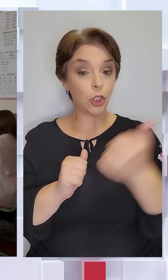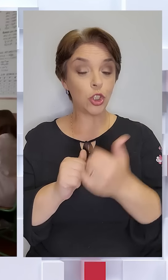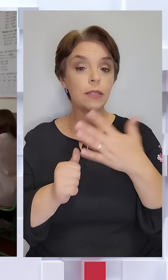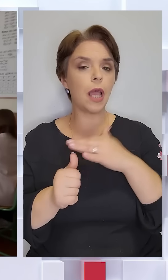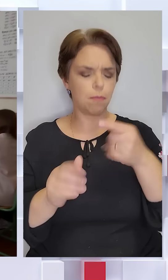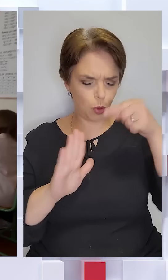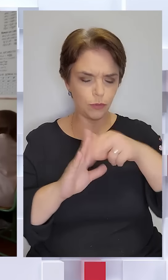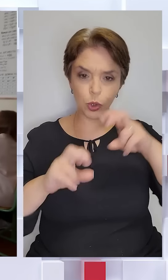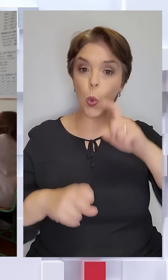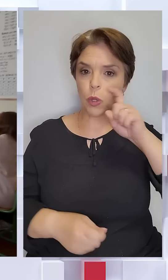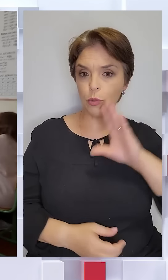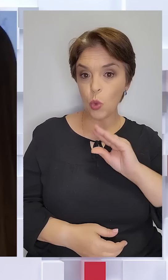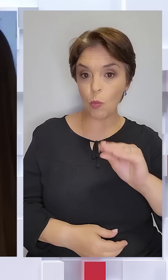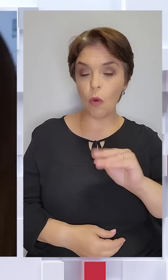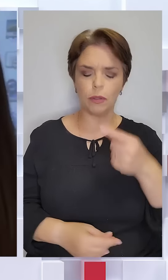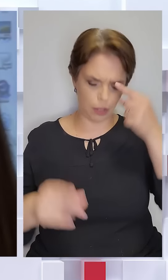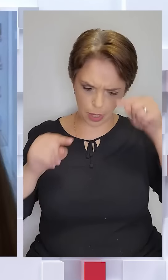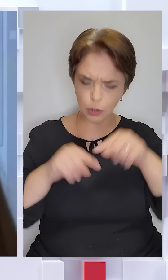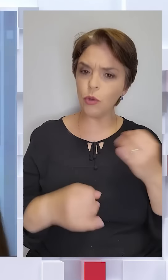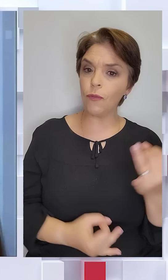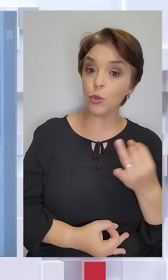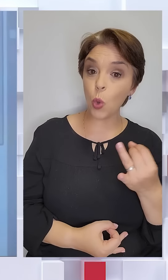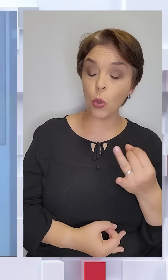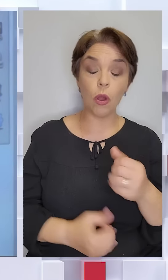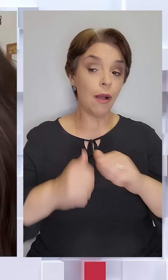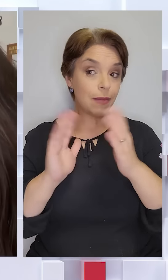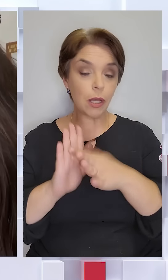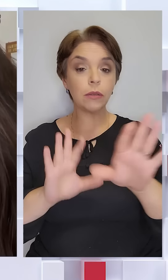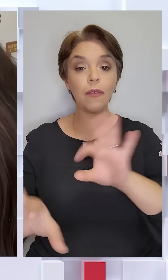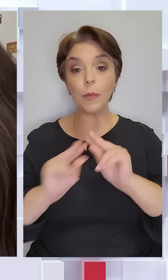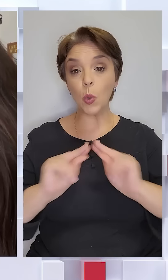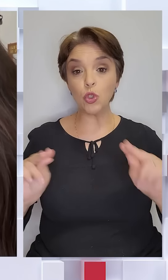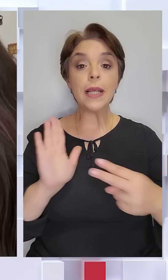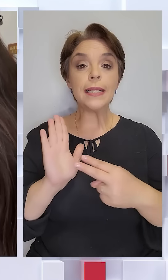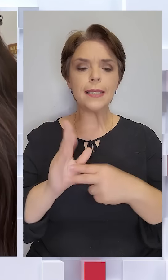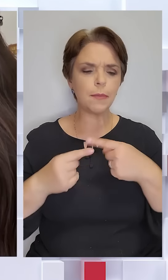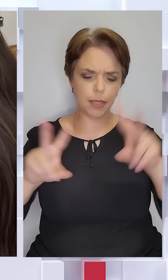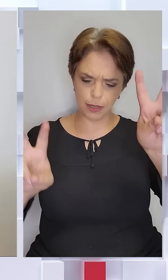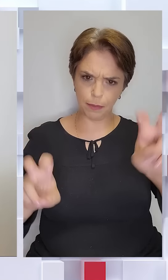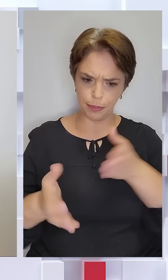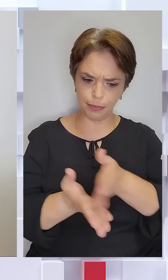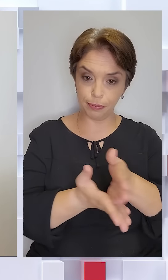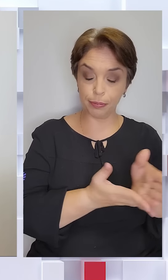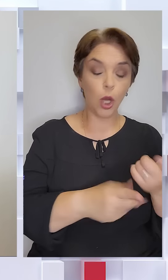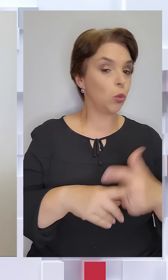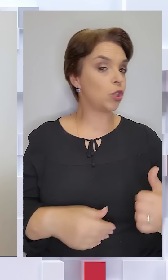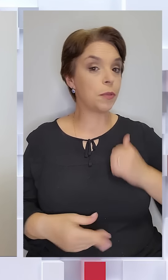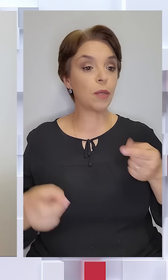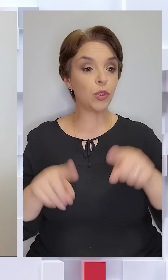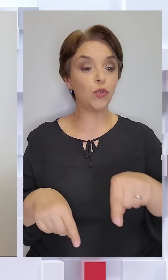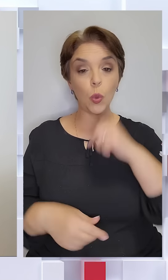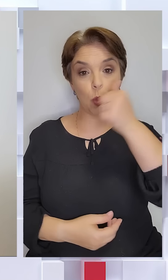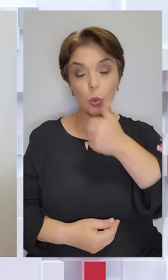де поглиблено вивчають українську і де заглиблюються в історію. Загалом на вибір учнів 7 різних профілів. Дуже пишаємося тим,